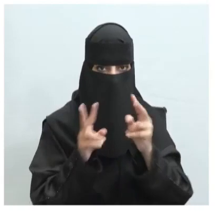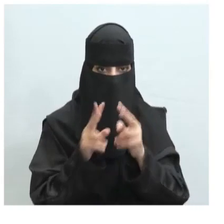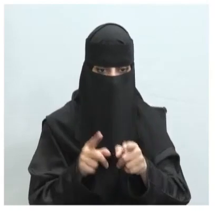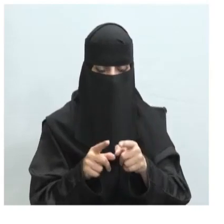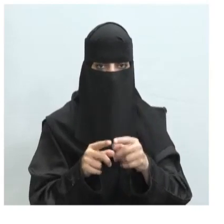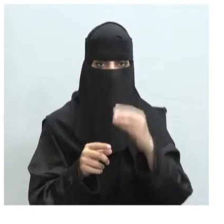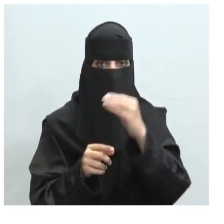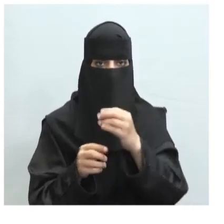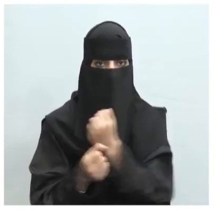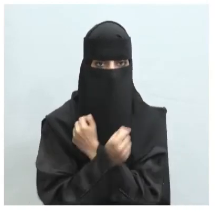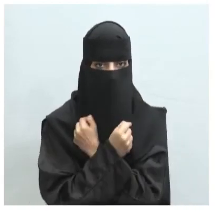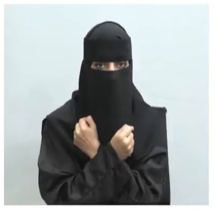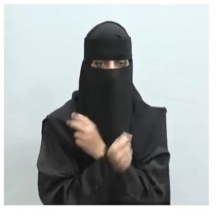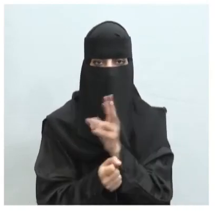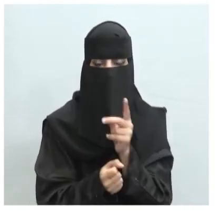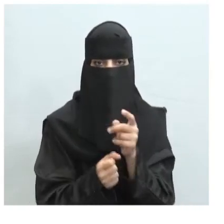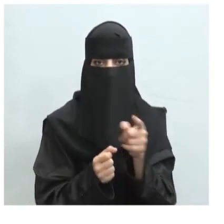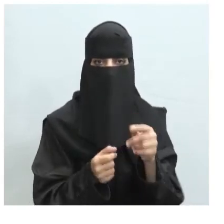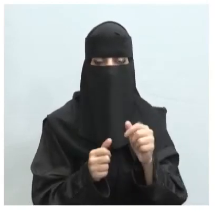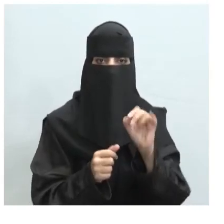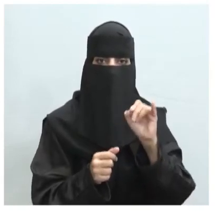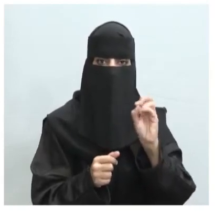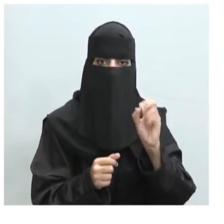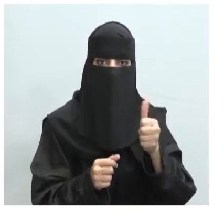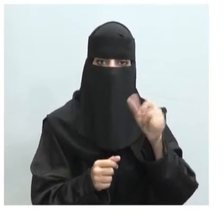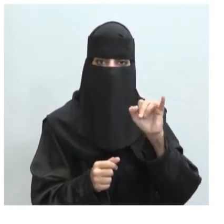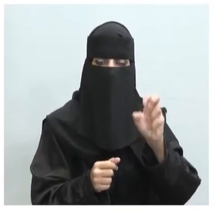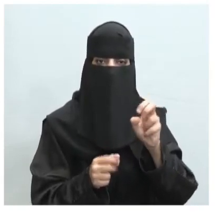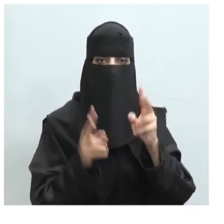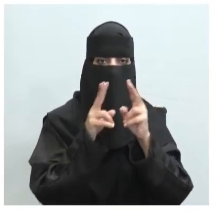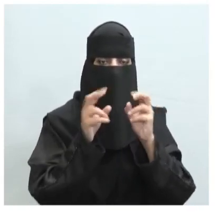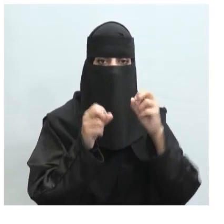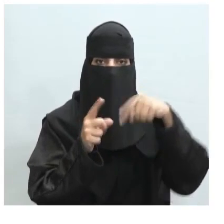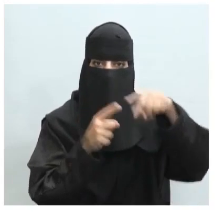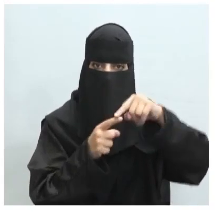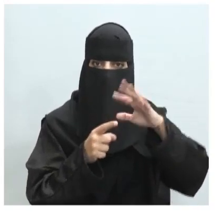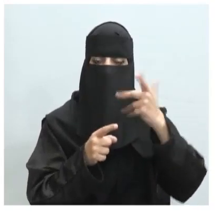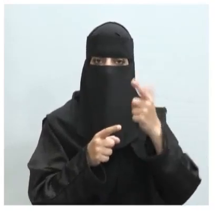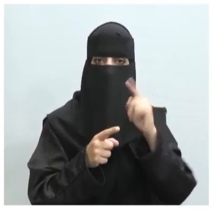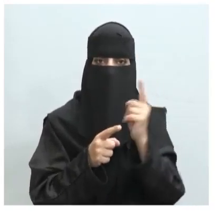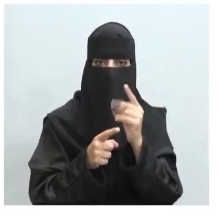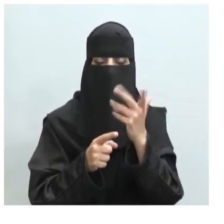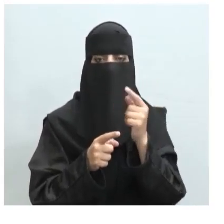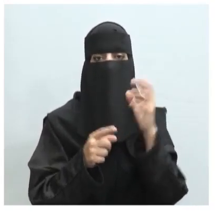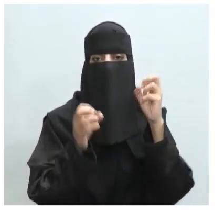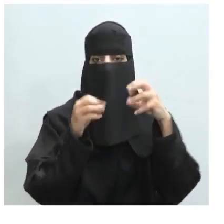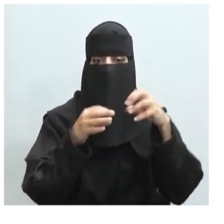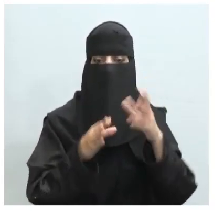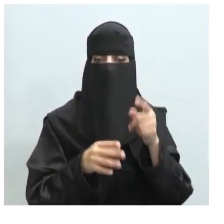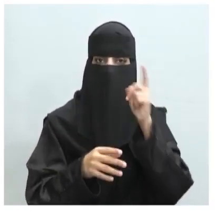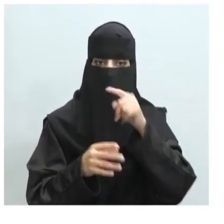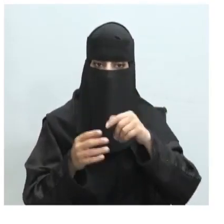مصدر كهربائي وكذلك مقاومه اضافه الى ذلك حتى يسري هذا التيار الكهربائي